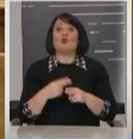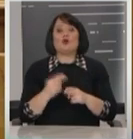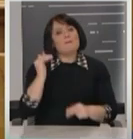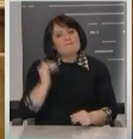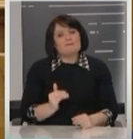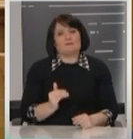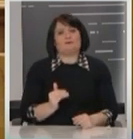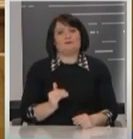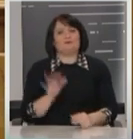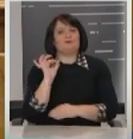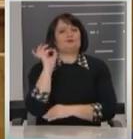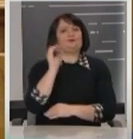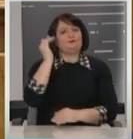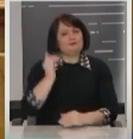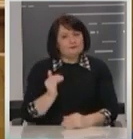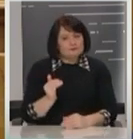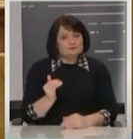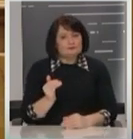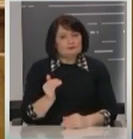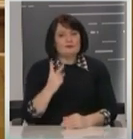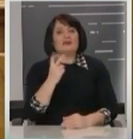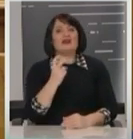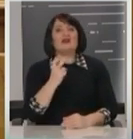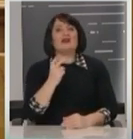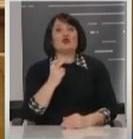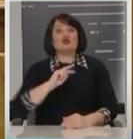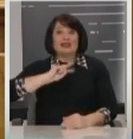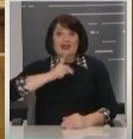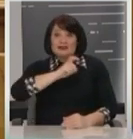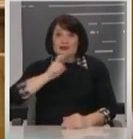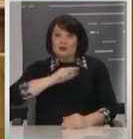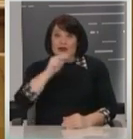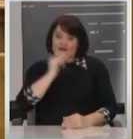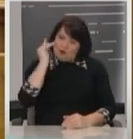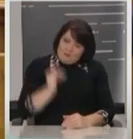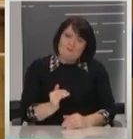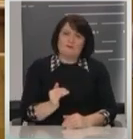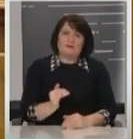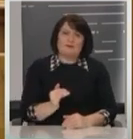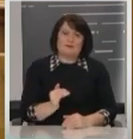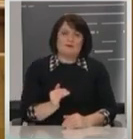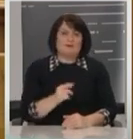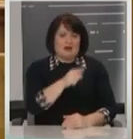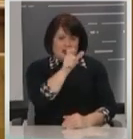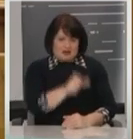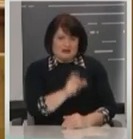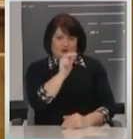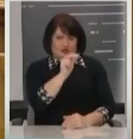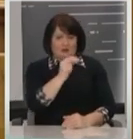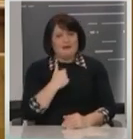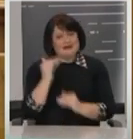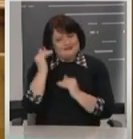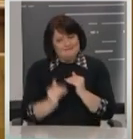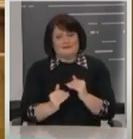μειώσαμε τους δημοσιονομικούς στόχους κατά 20 ολόκληρα δισεκατομμύρια ευρώ σε σχέση με όσα είχατε δεσμευτεί για